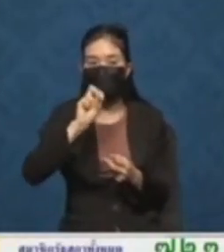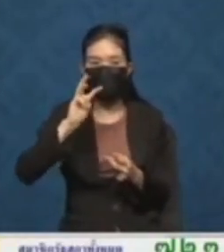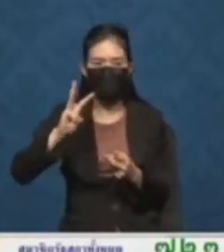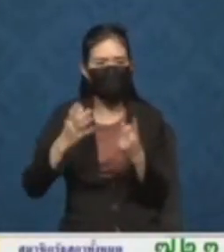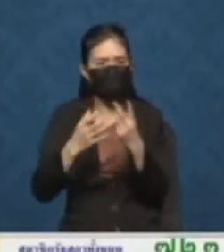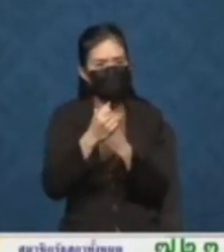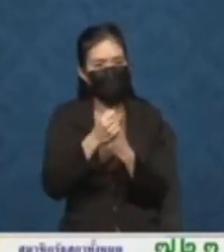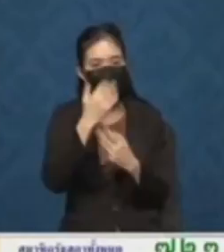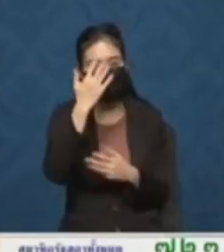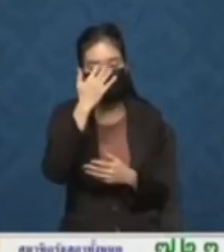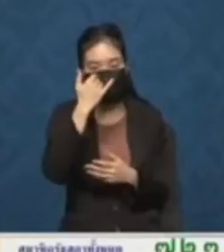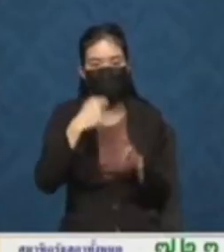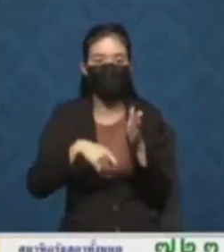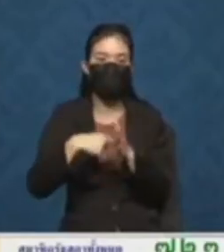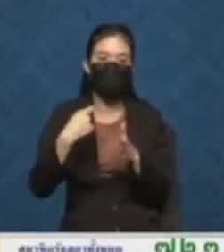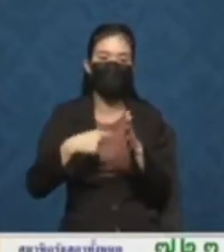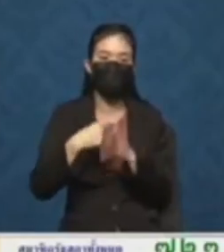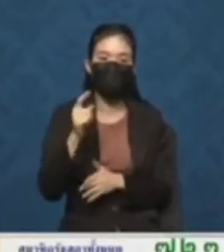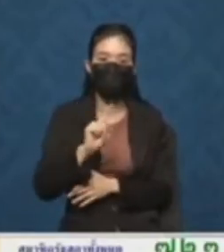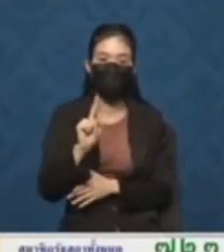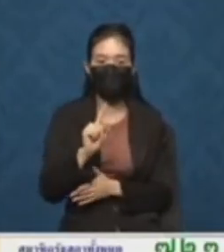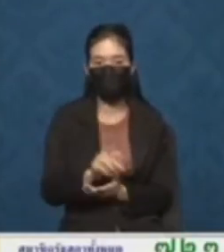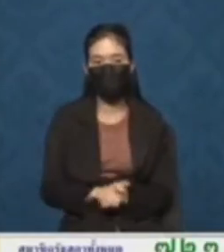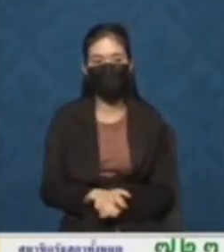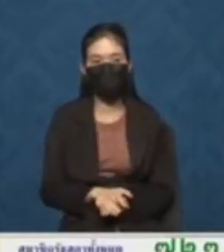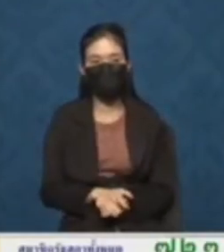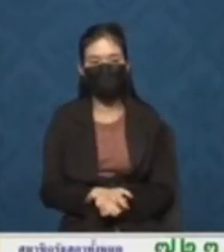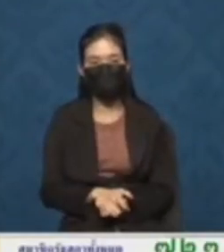าเรื่องนี้ผมต้อง